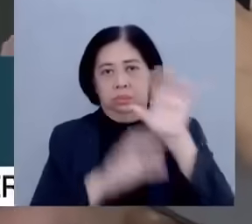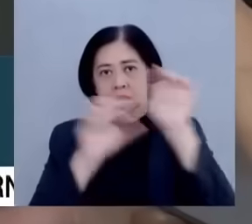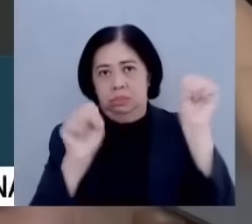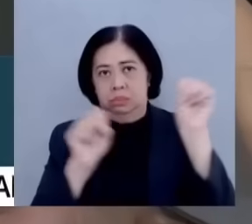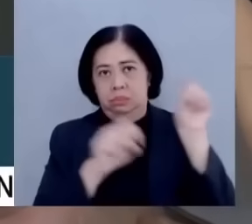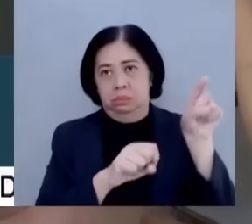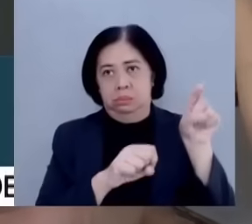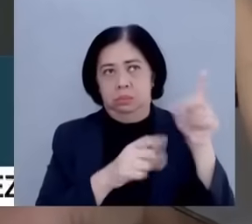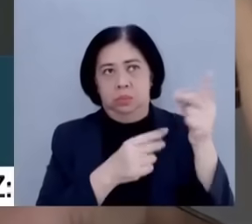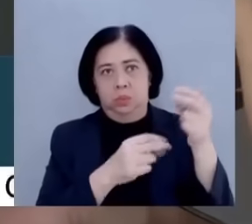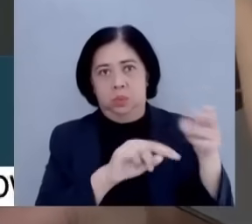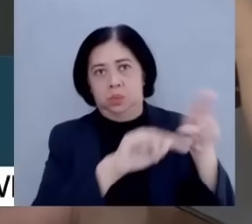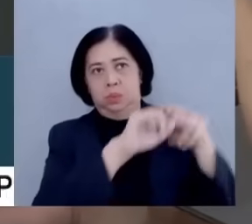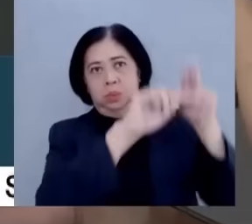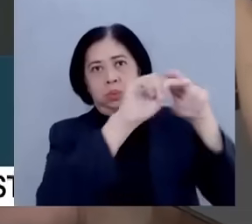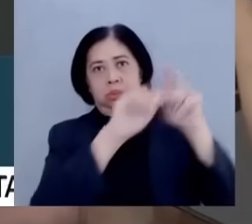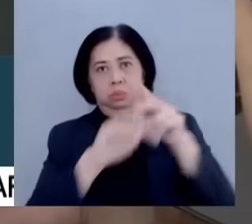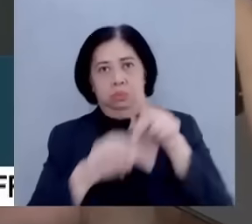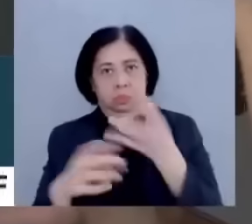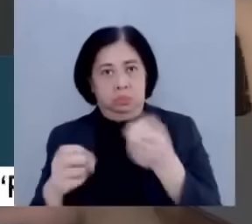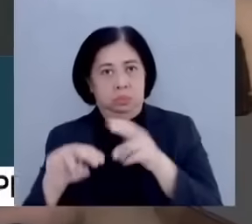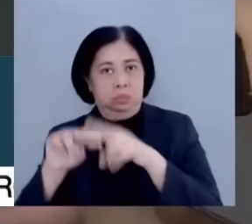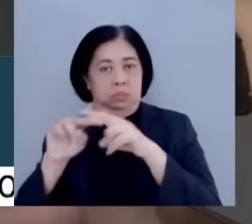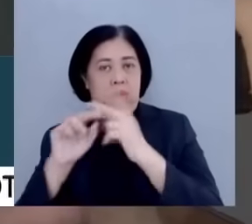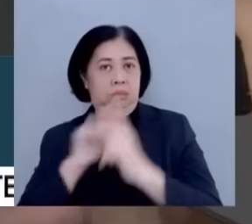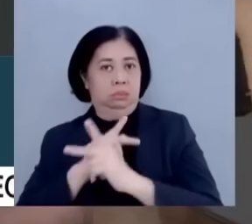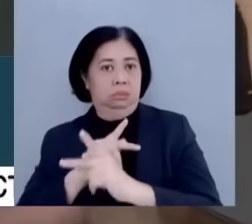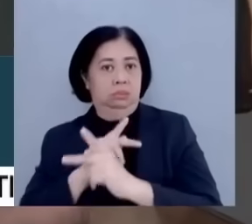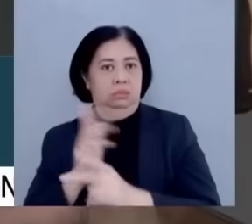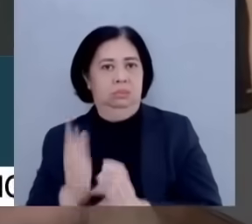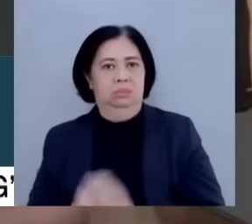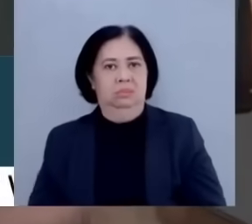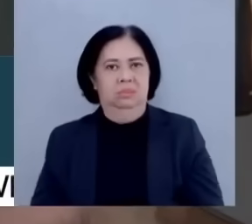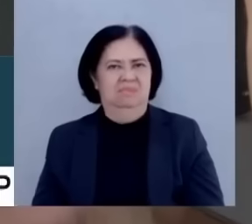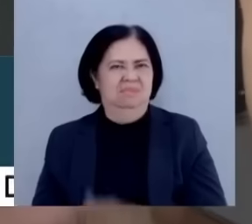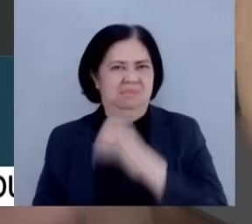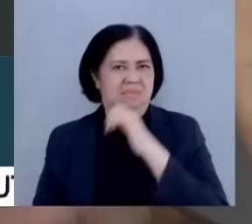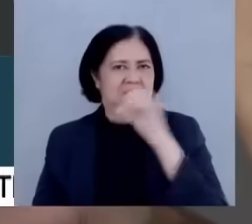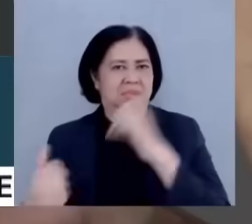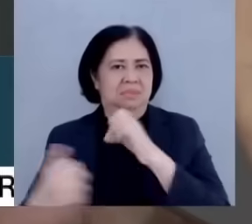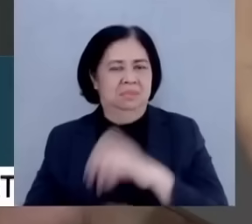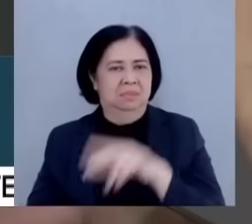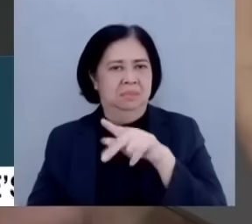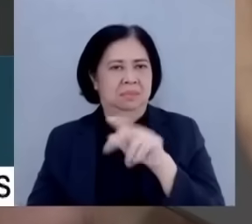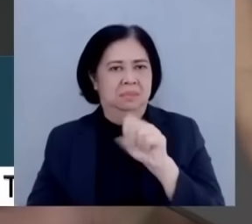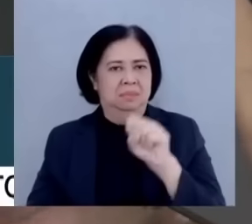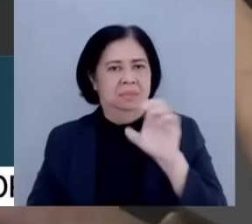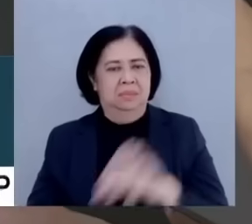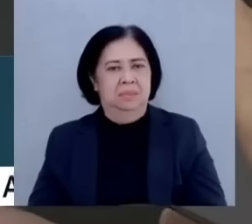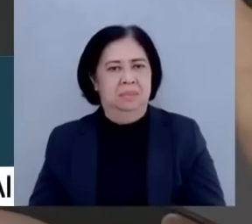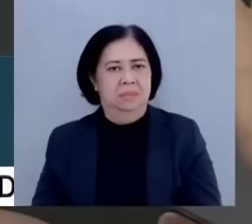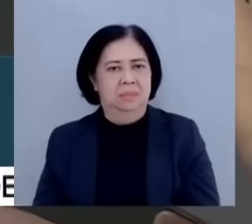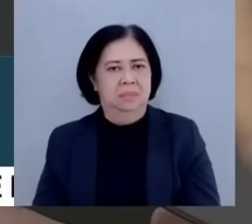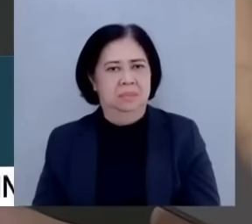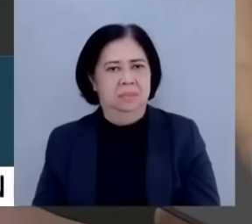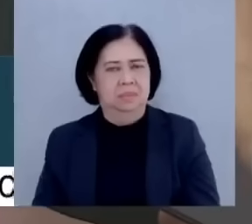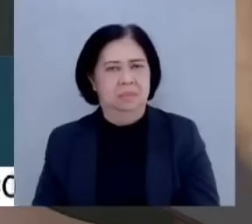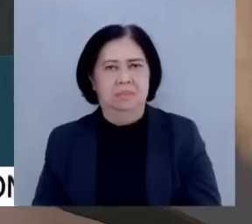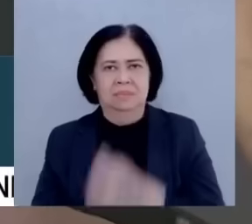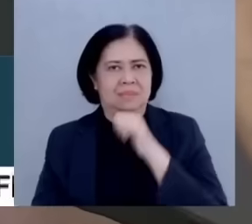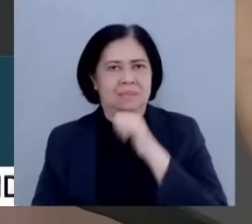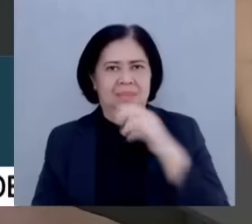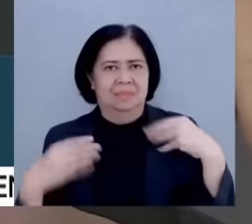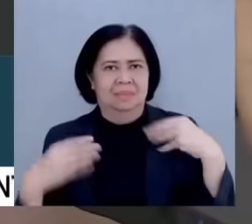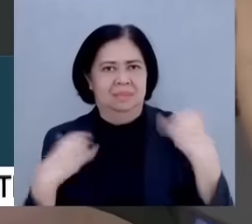doing now to the first family of the president? Hindi ko na ini-expect yan, ma'am, sa PSC. And hindi ko rin tatanggapin, ma'am, at this